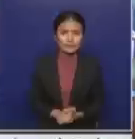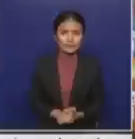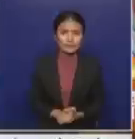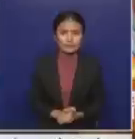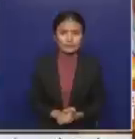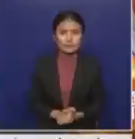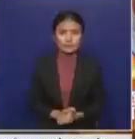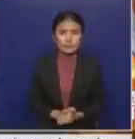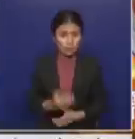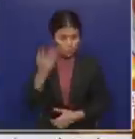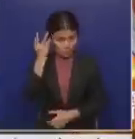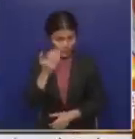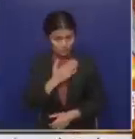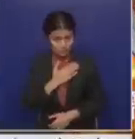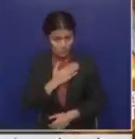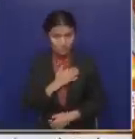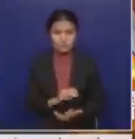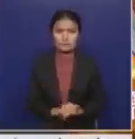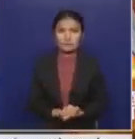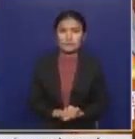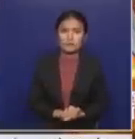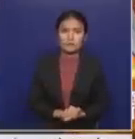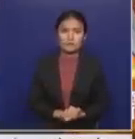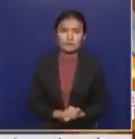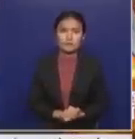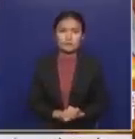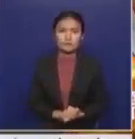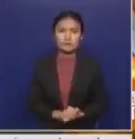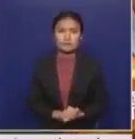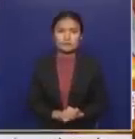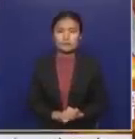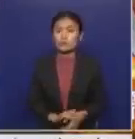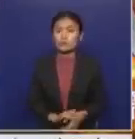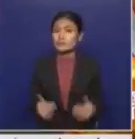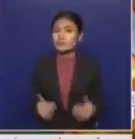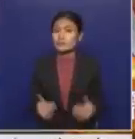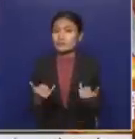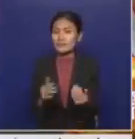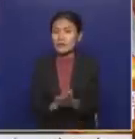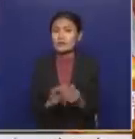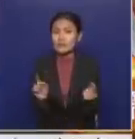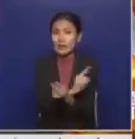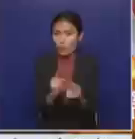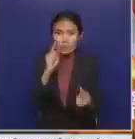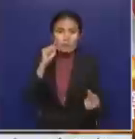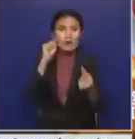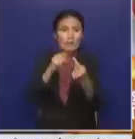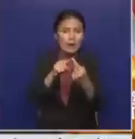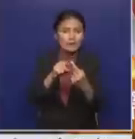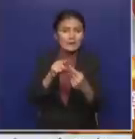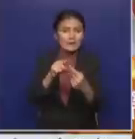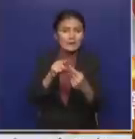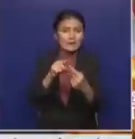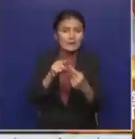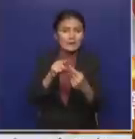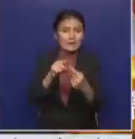ผมคิดว่าจะอย่างไรก็ตามจุดยืนที่สังคมนี้ต้องมีร่วมกันก็คือเราต้องอยู่ร่วมกันใน